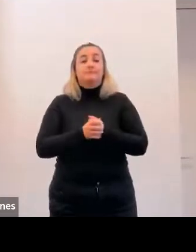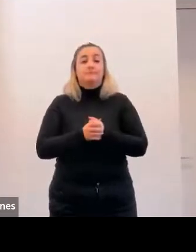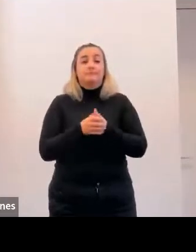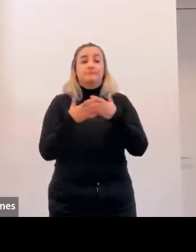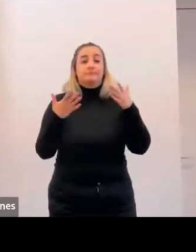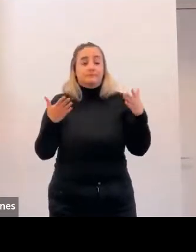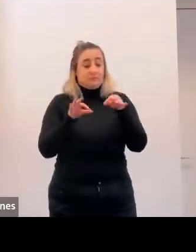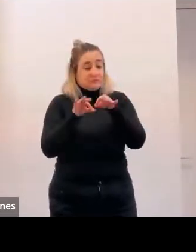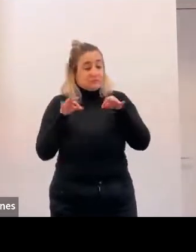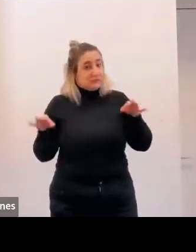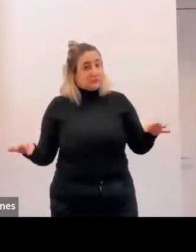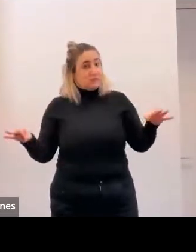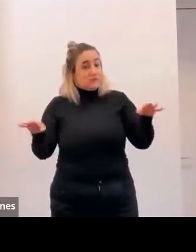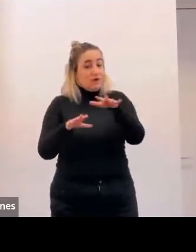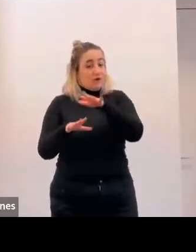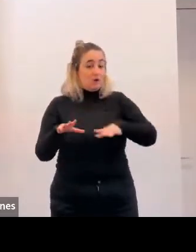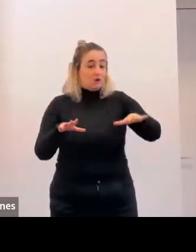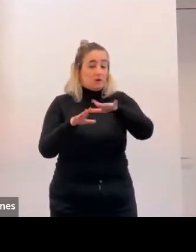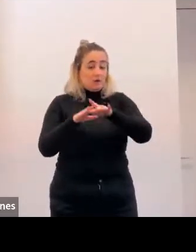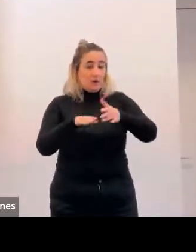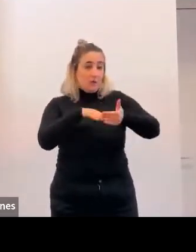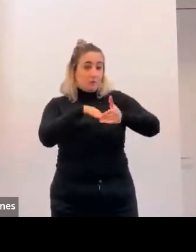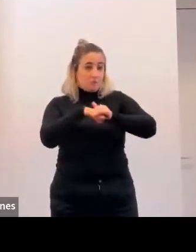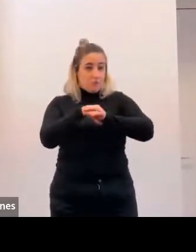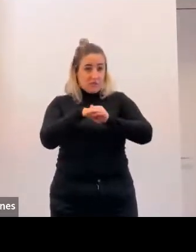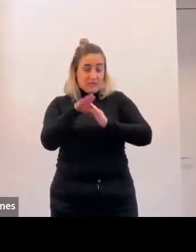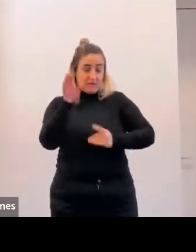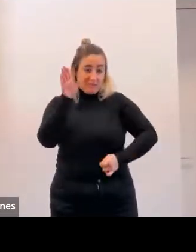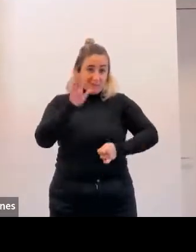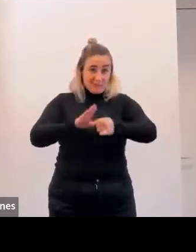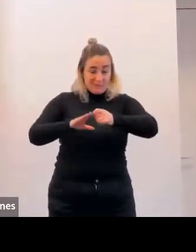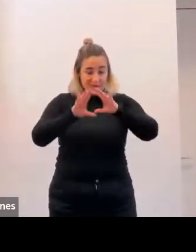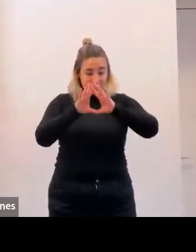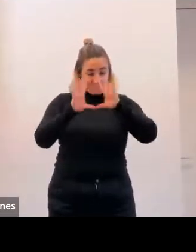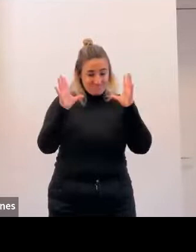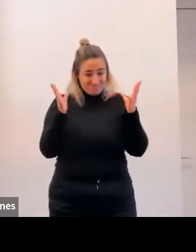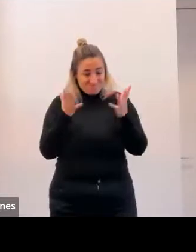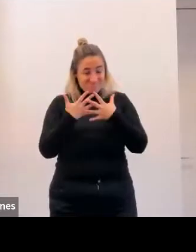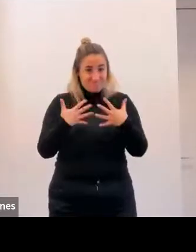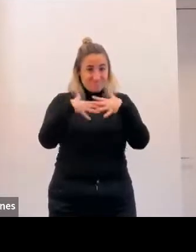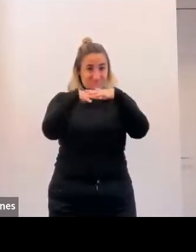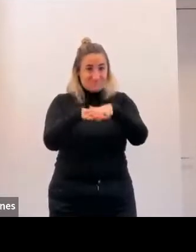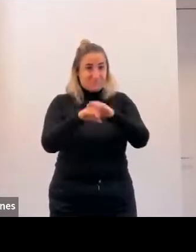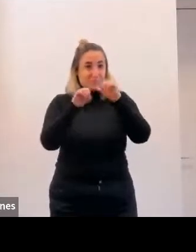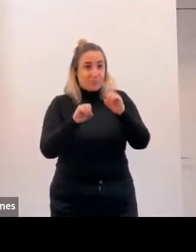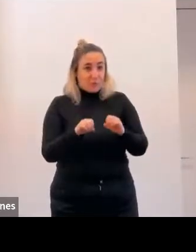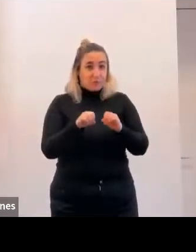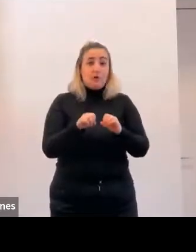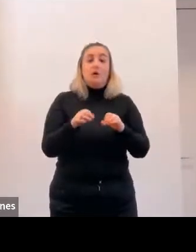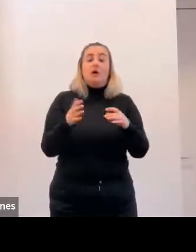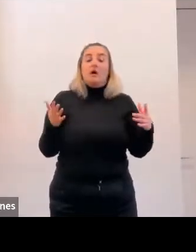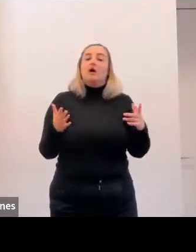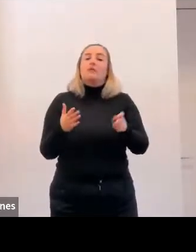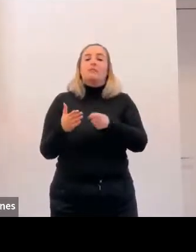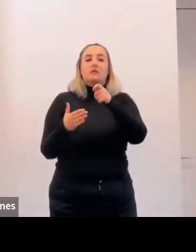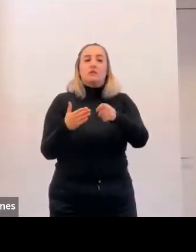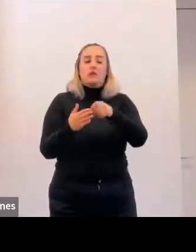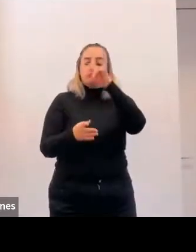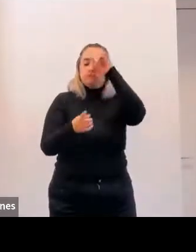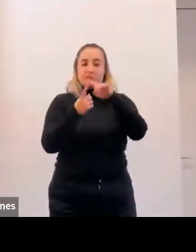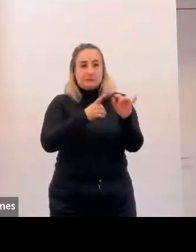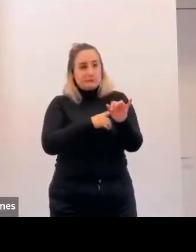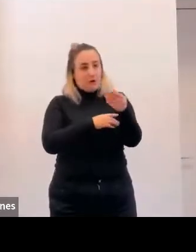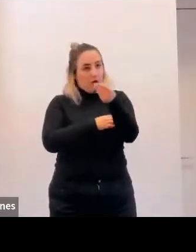notre territoire une logique de politique éducative basée pour les enfants et leurs familles sur un